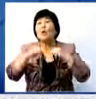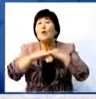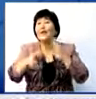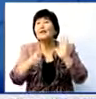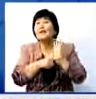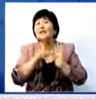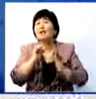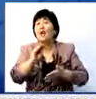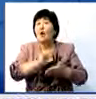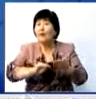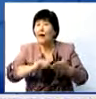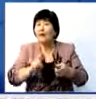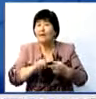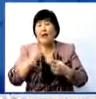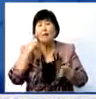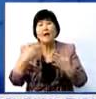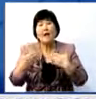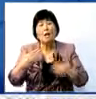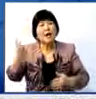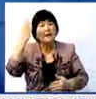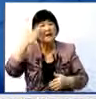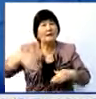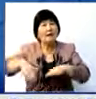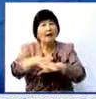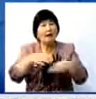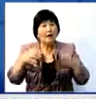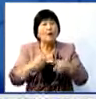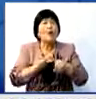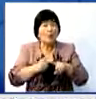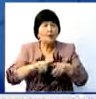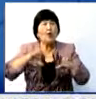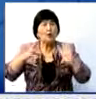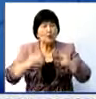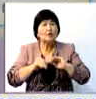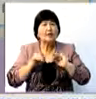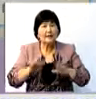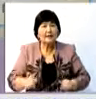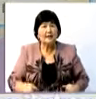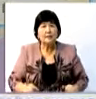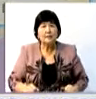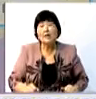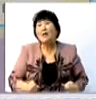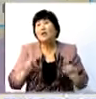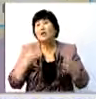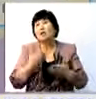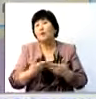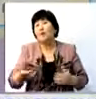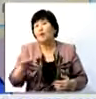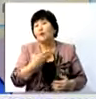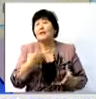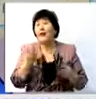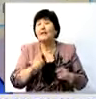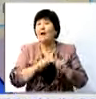жеті қыраты мақаласы аясында пікір алмасқан зиялы алқалы топ осындай тұжырым жасады. Шын мәнінде біздің